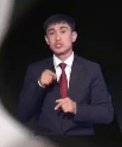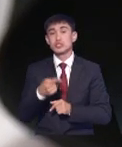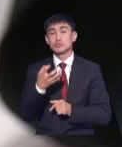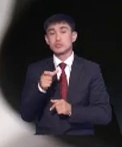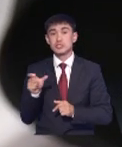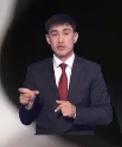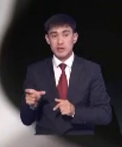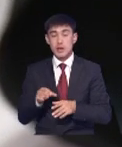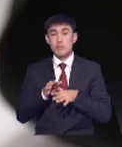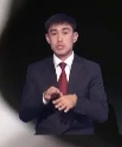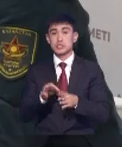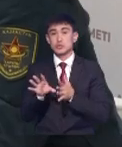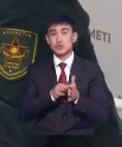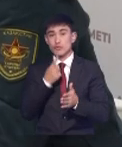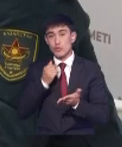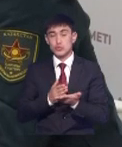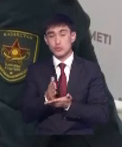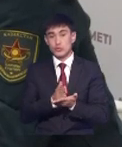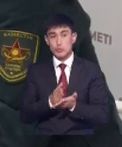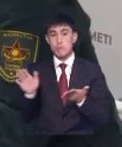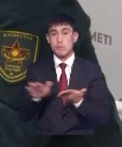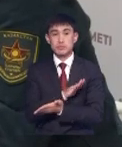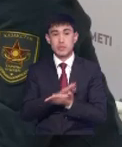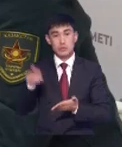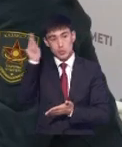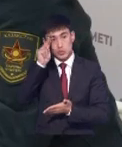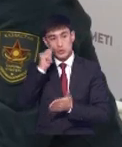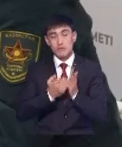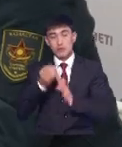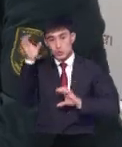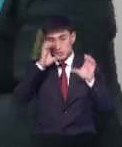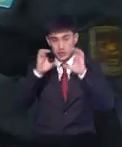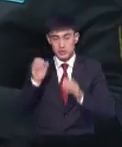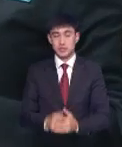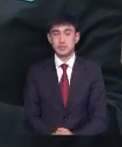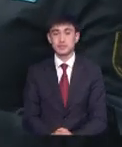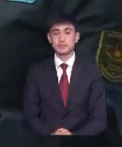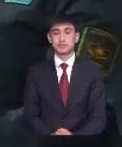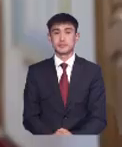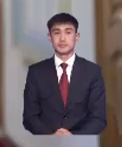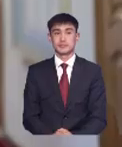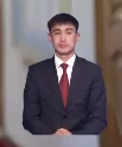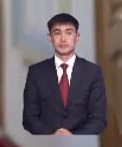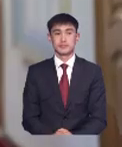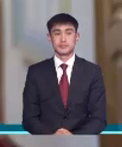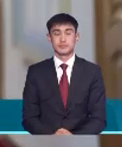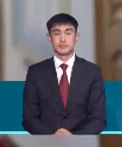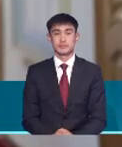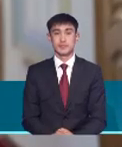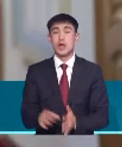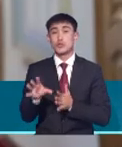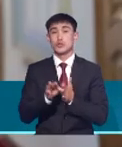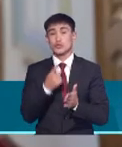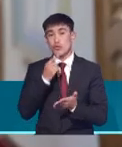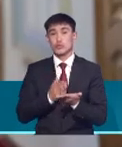тысяч граждан, прошедших срочную воинскую службу, бесплатно обучаются в высших учебных заведениях страны. На срочную